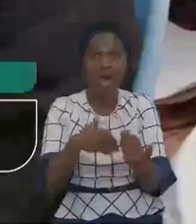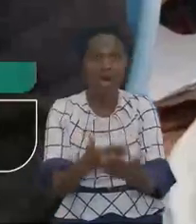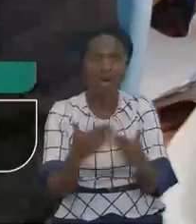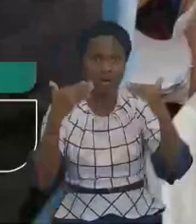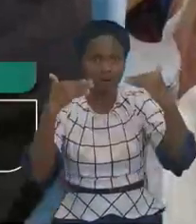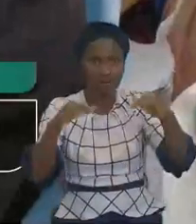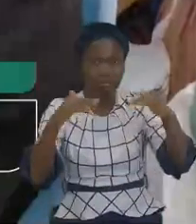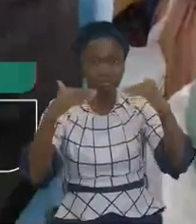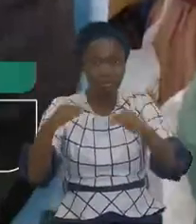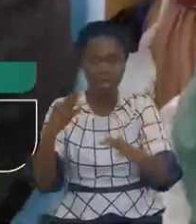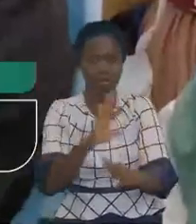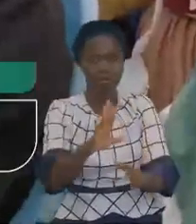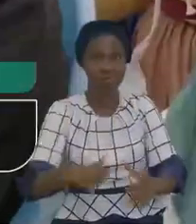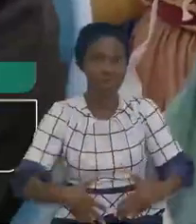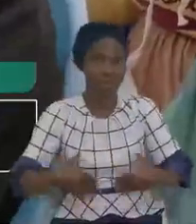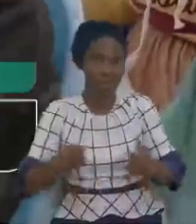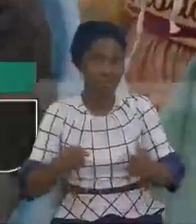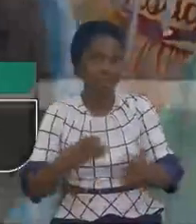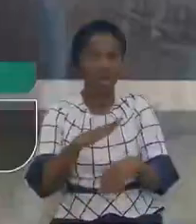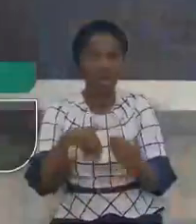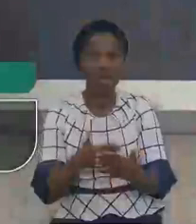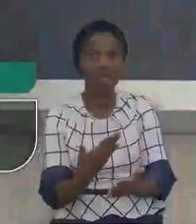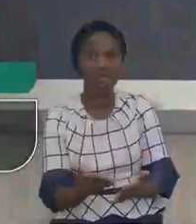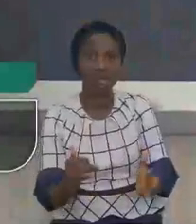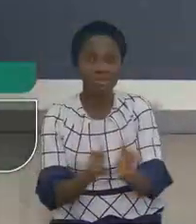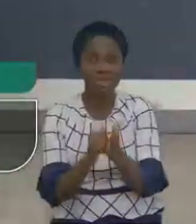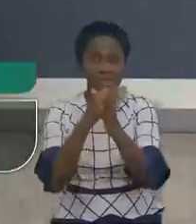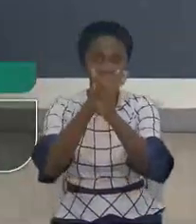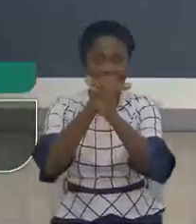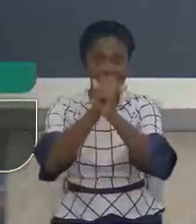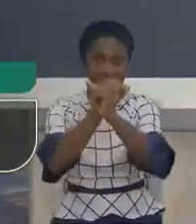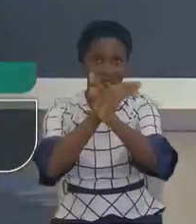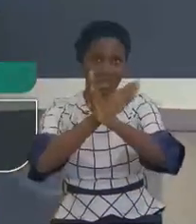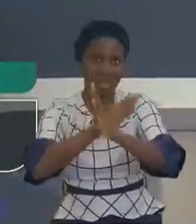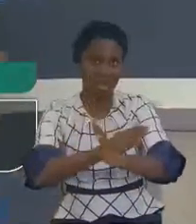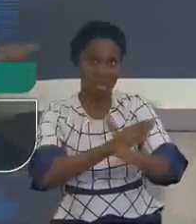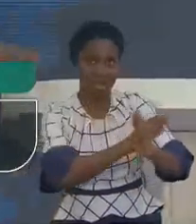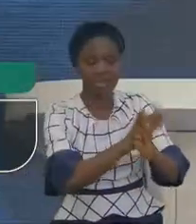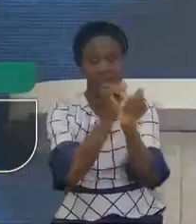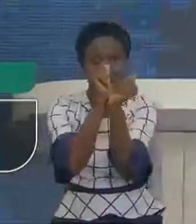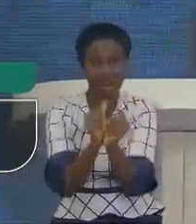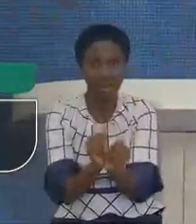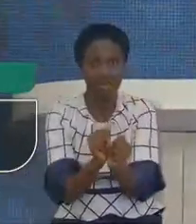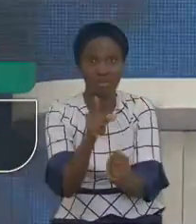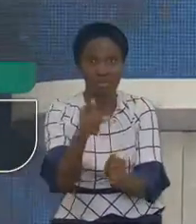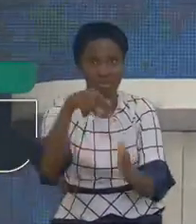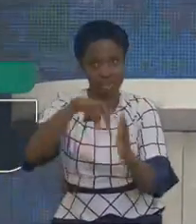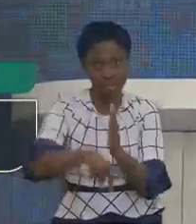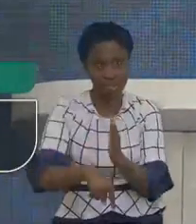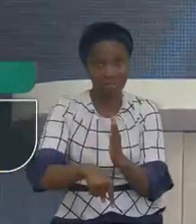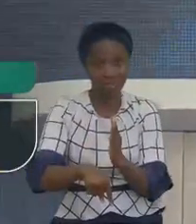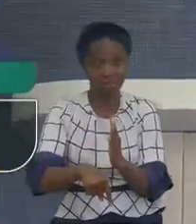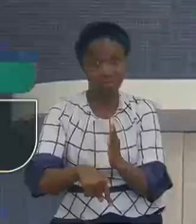tout ce qui te liait, tout ce qui te maintenait lié, tu es libéré, tu es